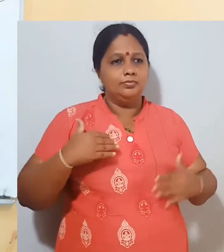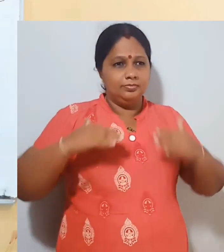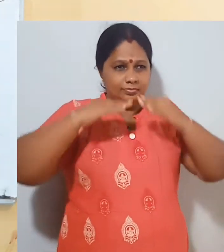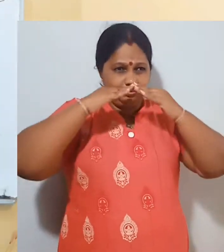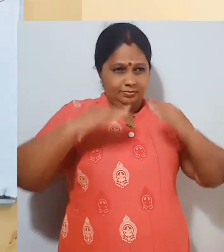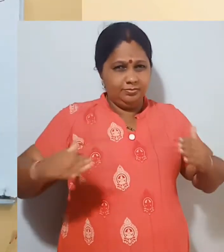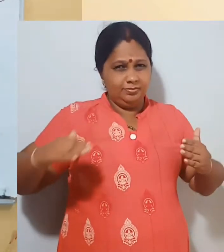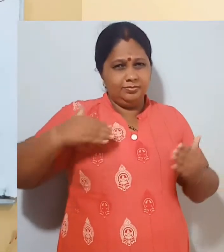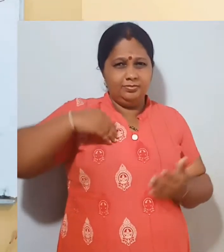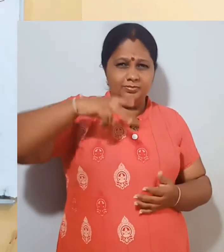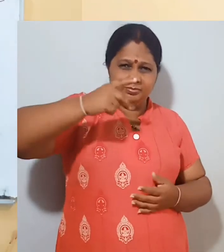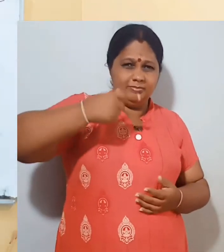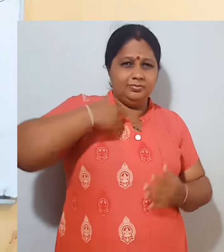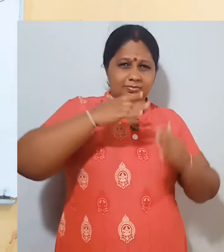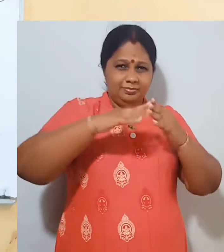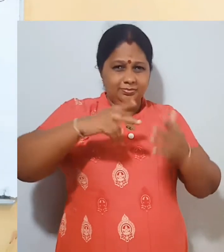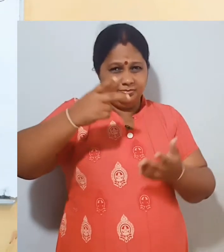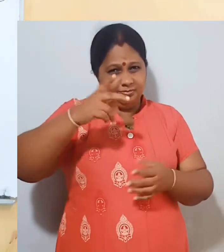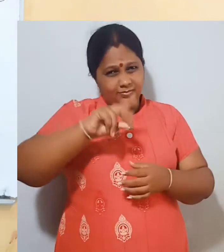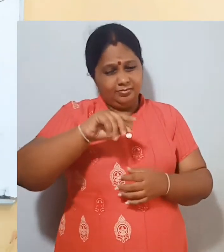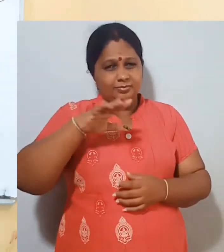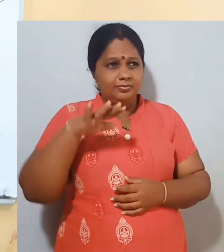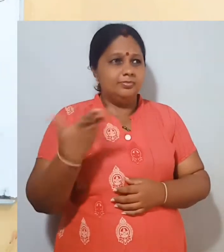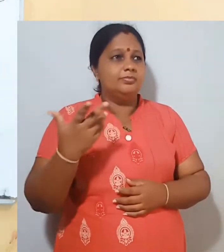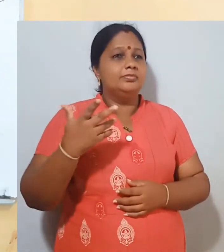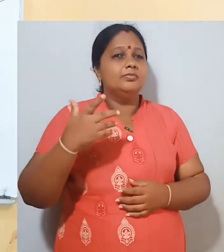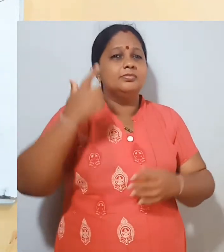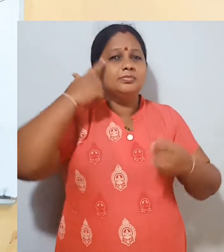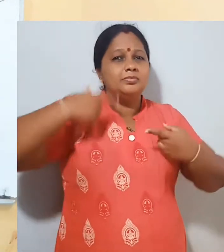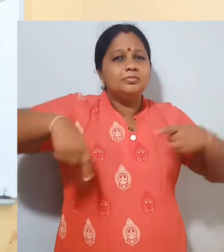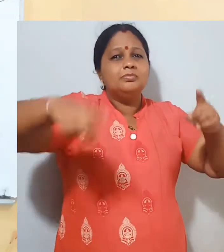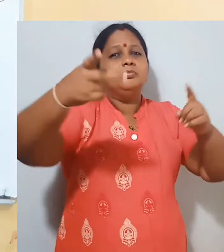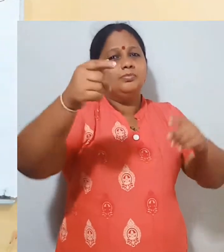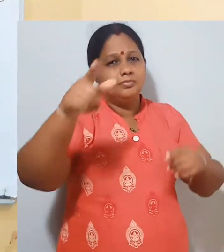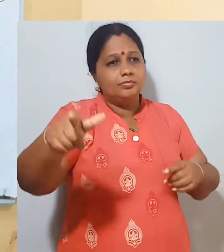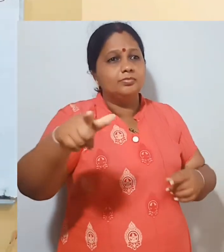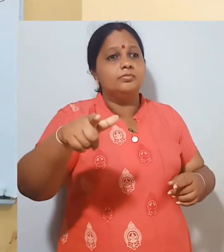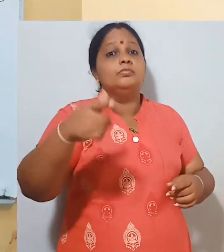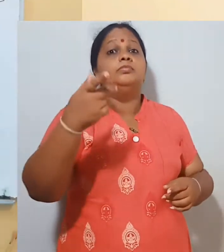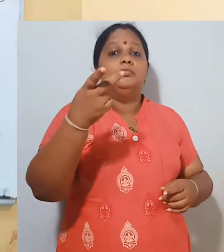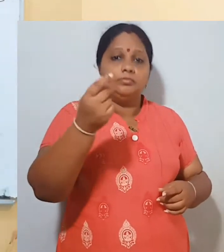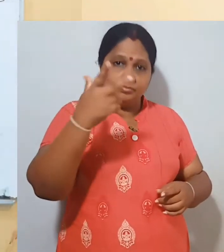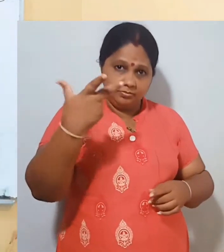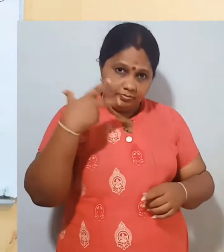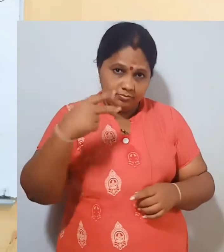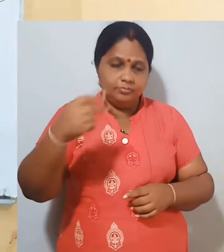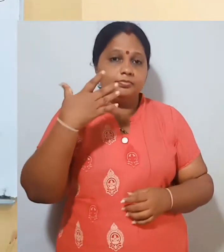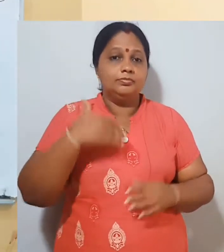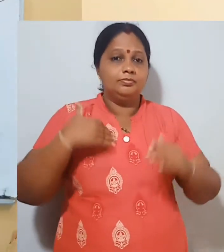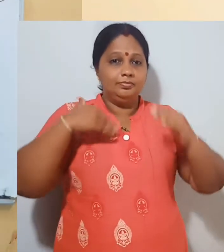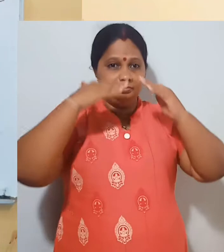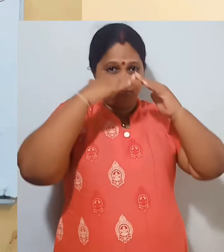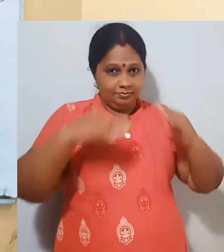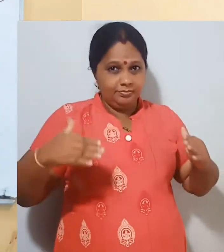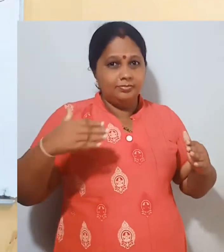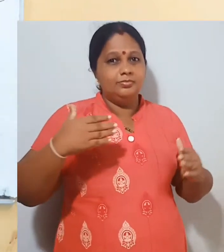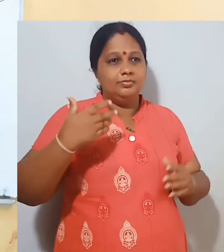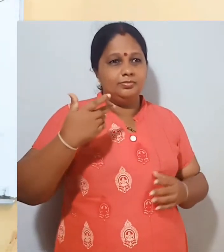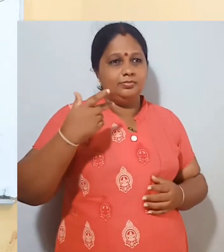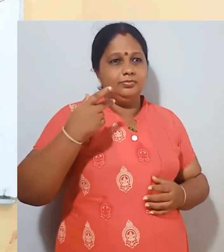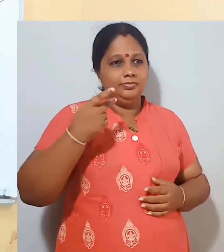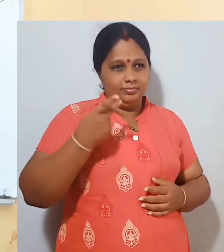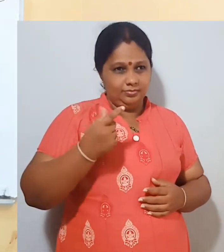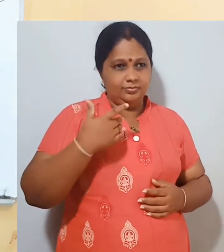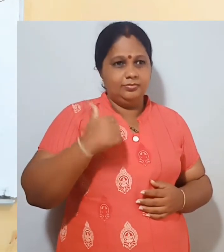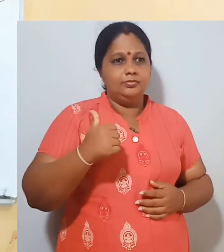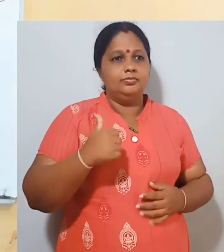இருக்கலாம் அல்லது தெரு நாயாக இருக்கலாம். தெரு நாயாக இருந்தால் அதுக்கு ஊசி போட வேண்டி வரும். வீட்டு நாயாக இருந்தால் அவங்களோட கேடுங்க